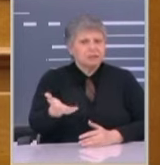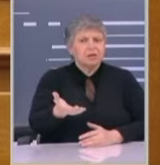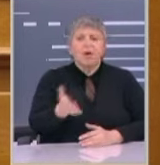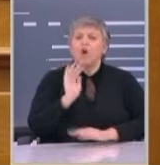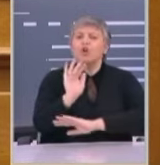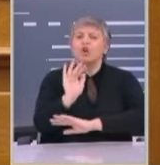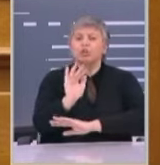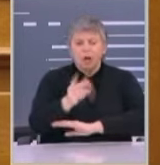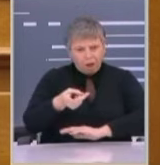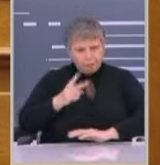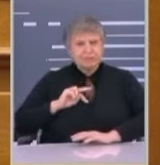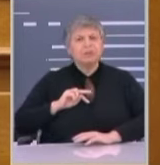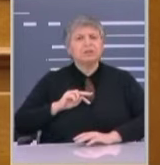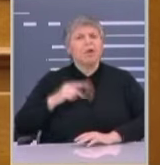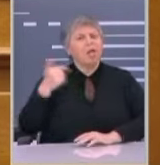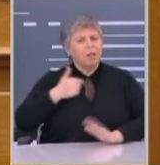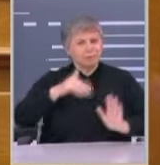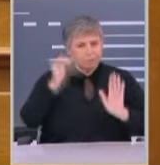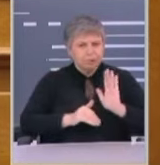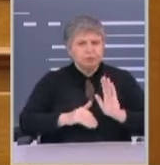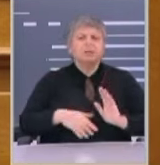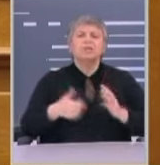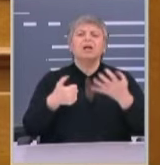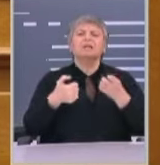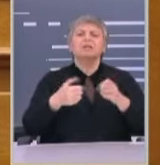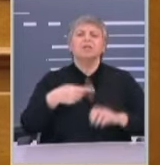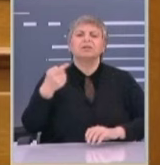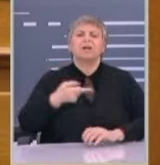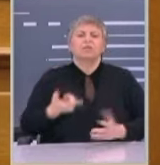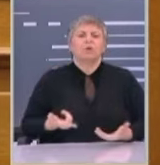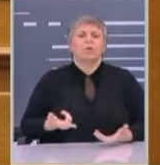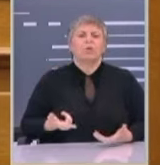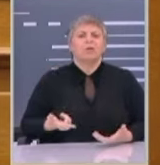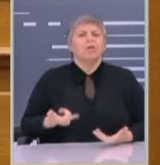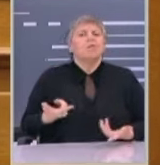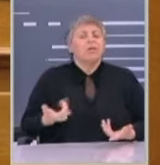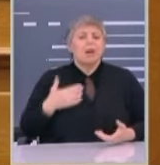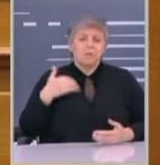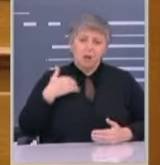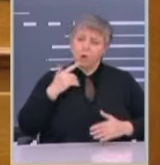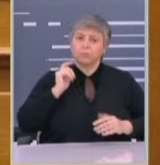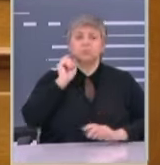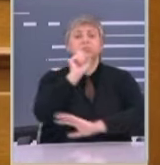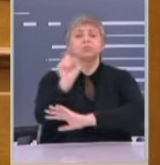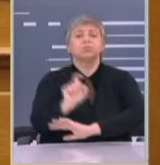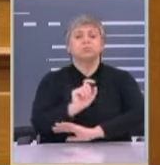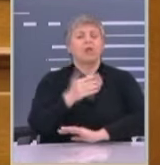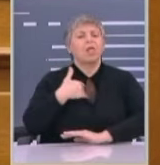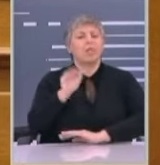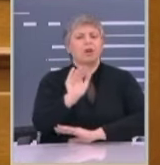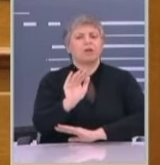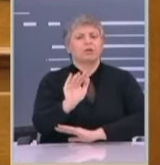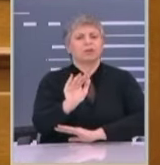κουρέψουμε ή όχι, κατά 60%, ισότιμα μαζί σας. Αλλά έχω και άλλες απορίες. Γιατί λέτε για τη